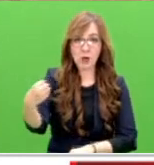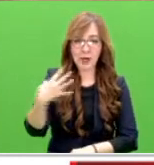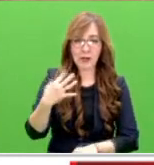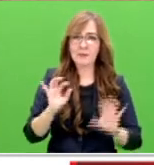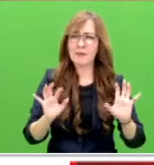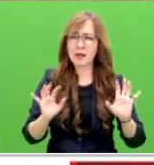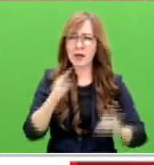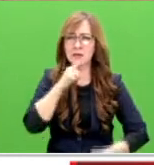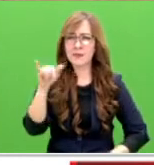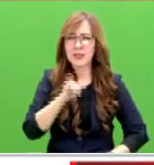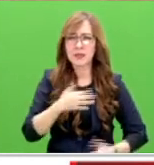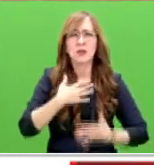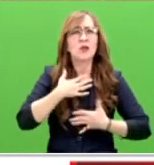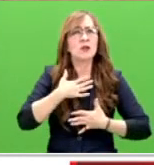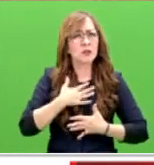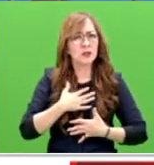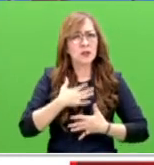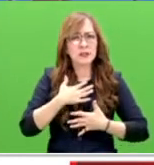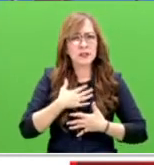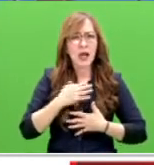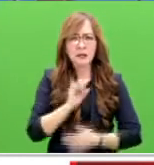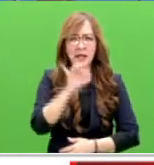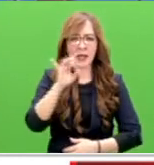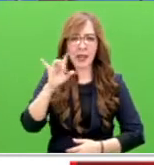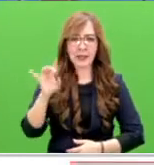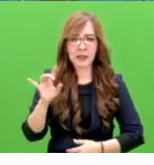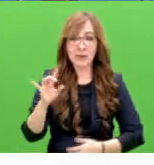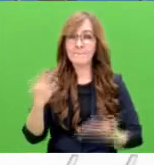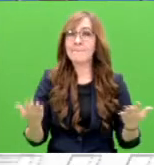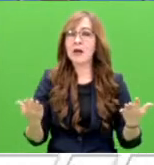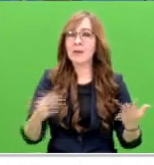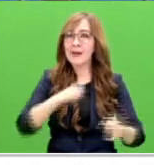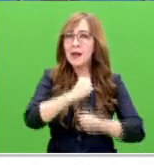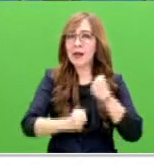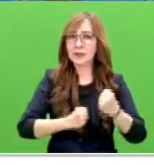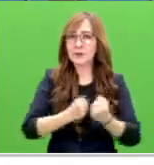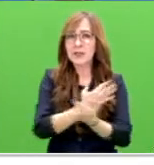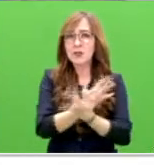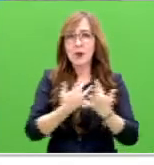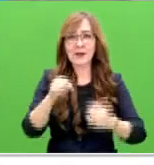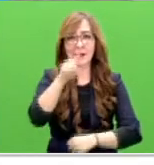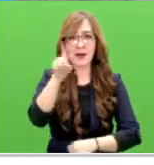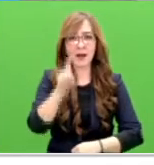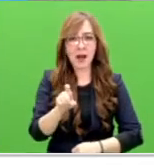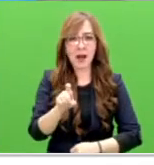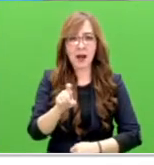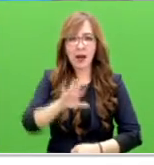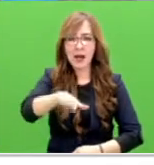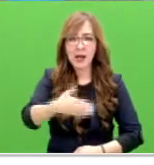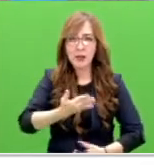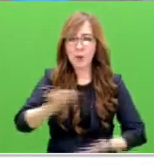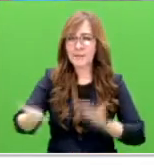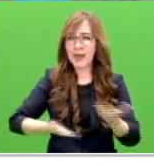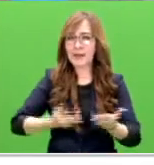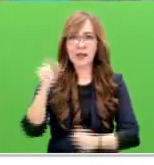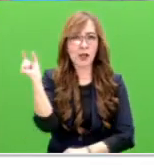ya, seperti ispa, sesak napas, dan bagaimana dengan aktivitas warga atau pelayanan umum ini yang dihadirkan untuk warga dan juga perkantoran